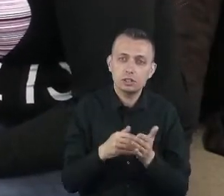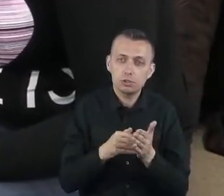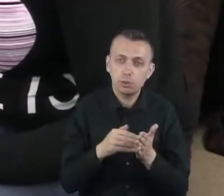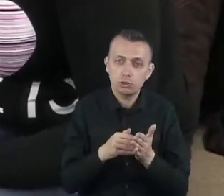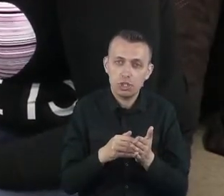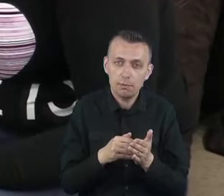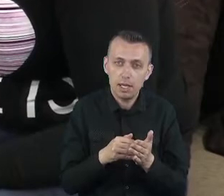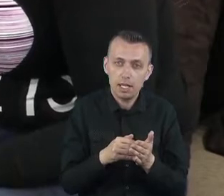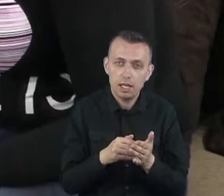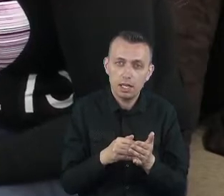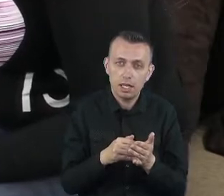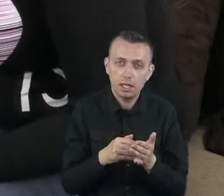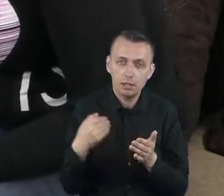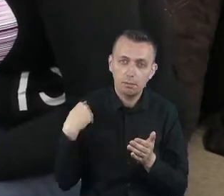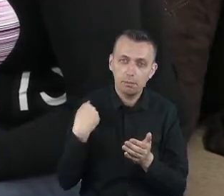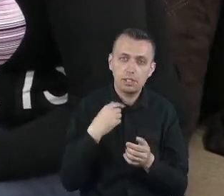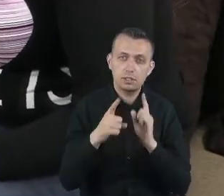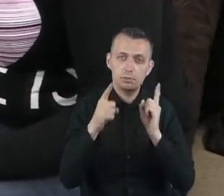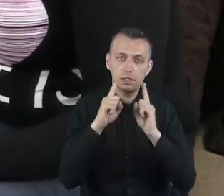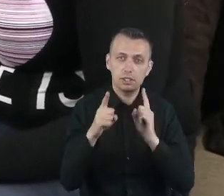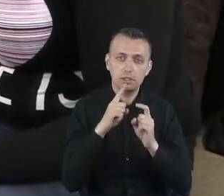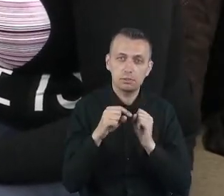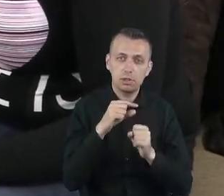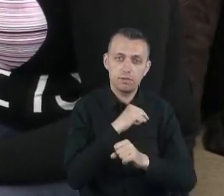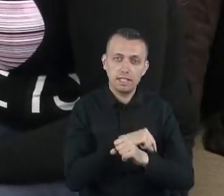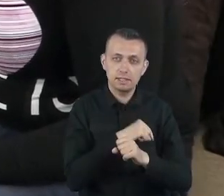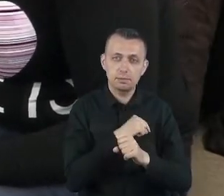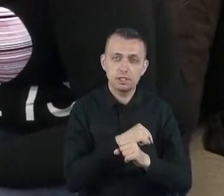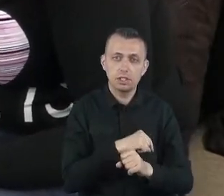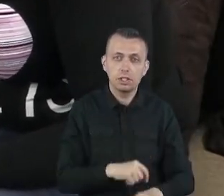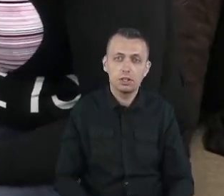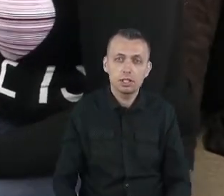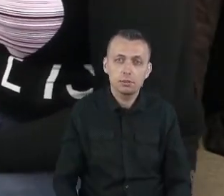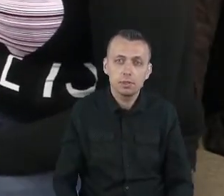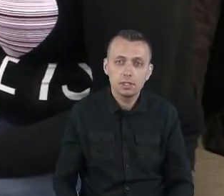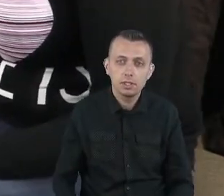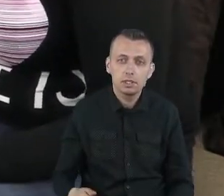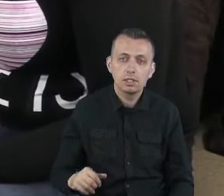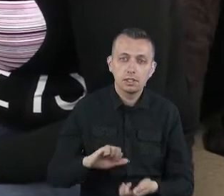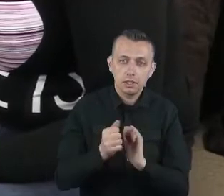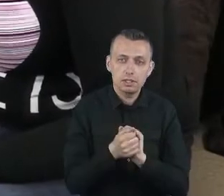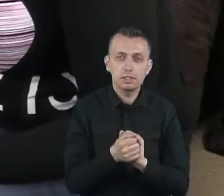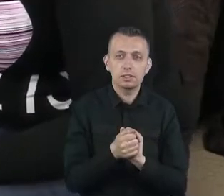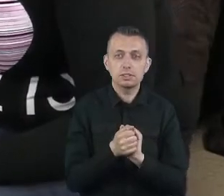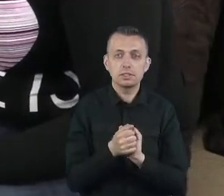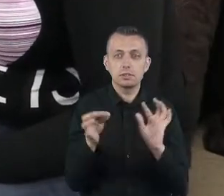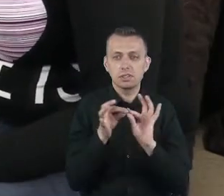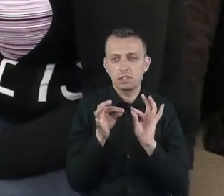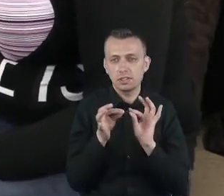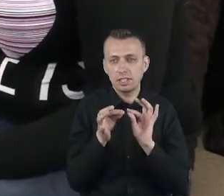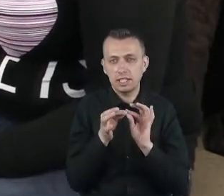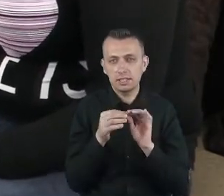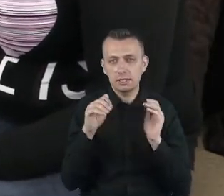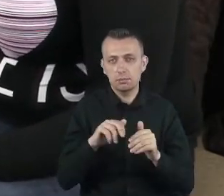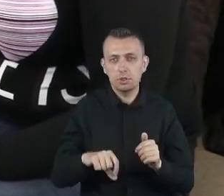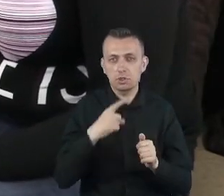potrzeba. Byliśmy też na rozmowie z panem psychologiem, panem Karolem. Także są kontakty takie,